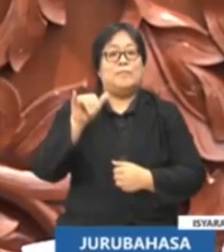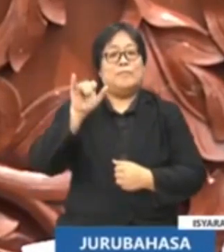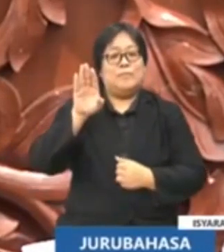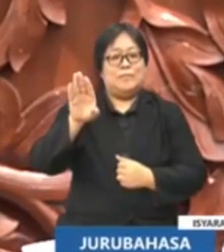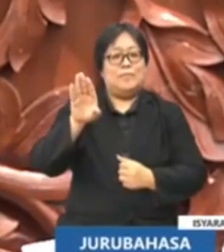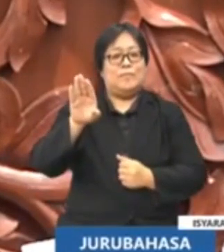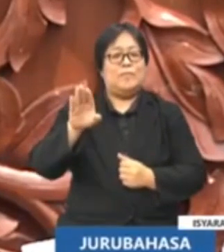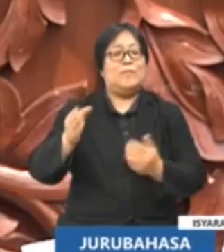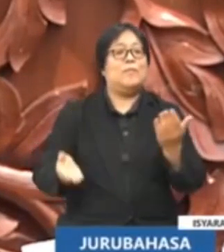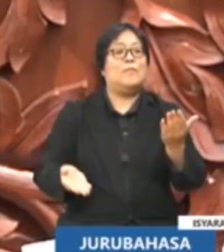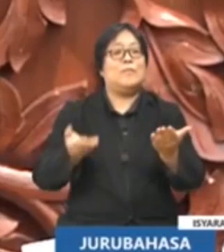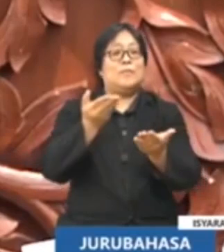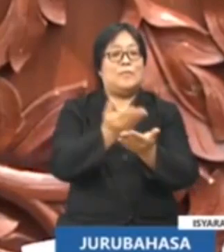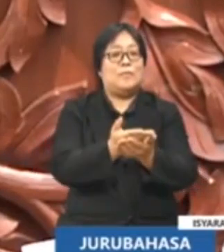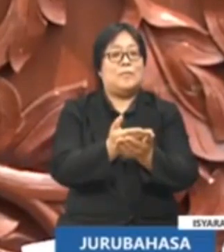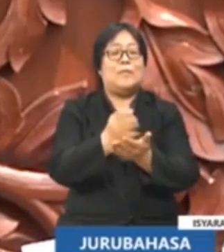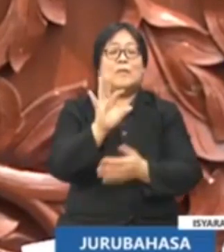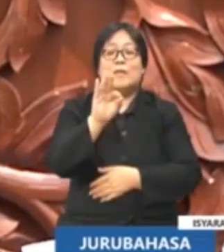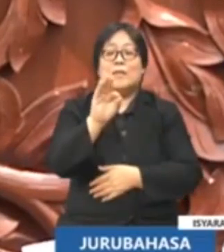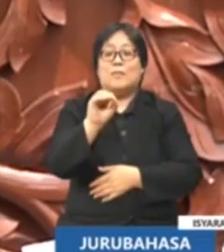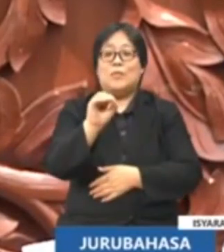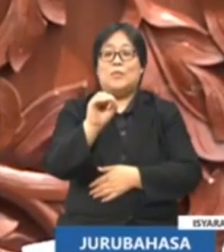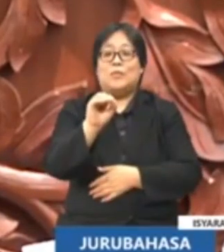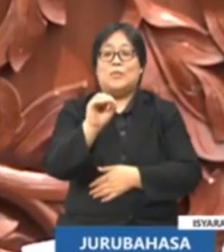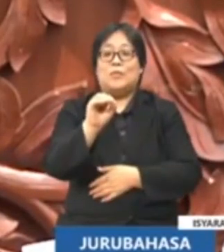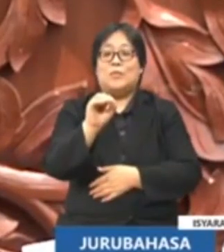Bomat membuat usul untuk